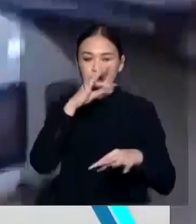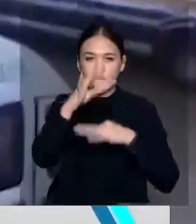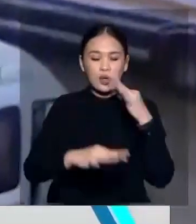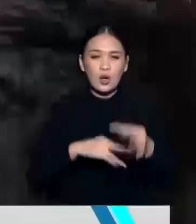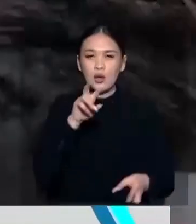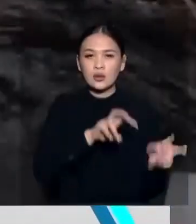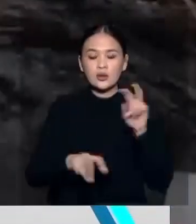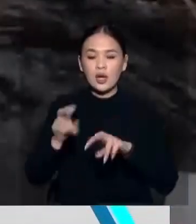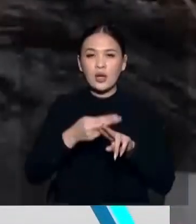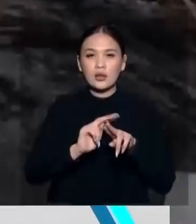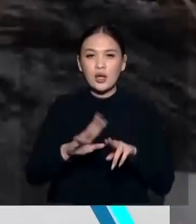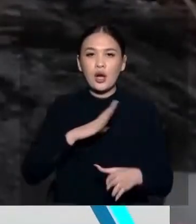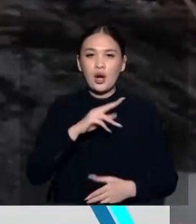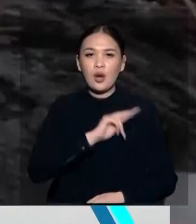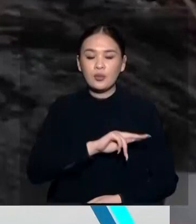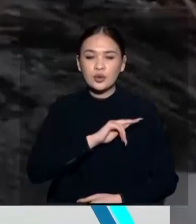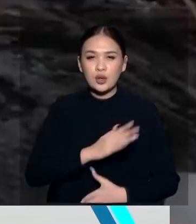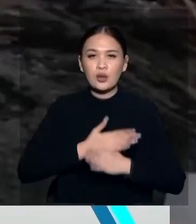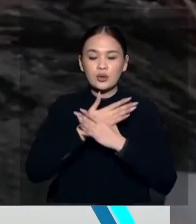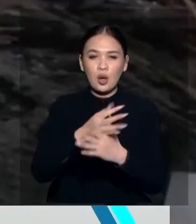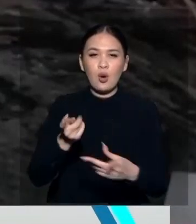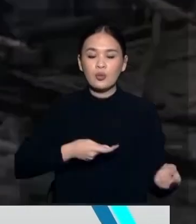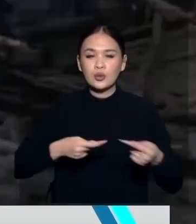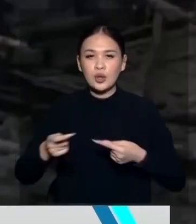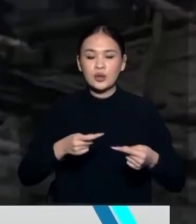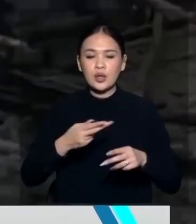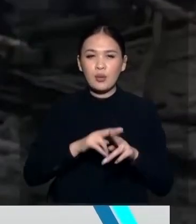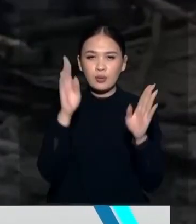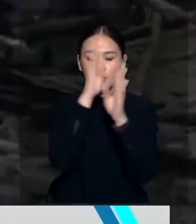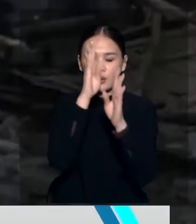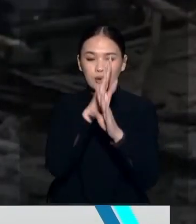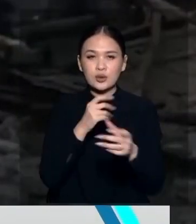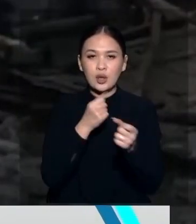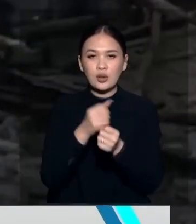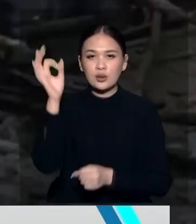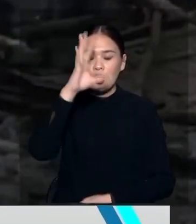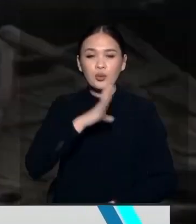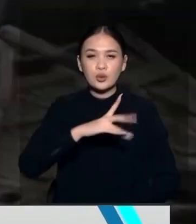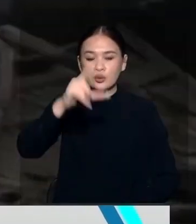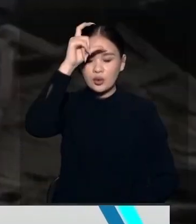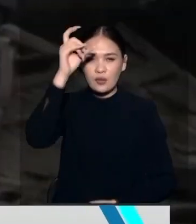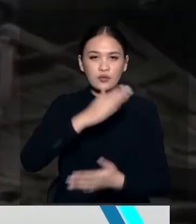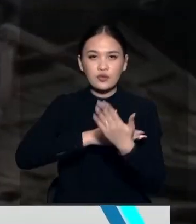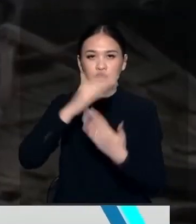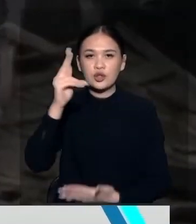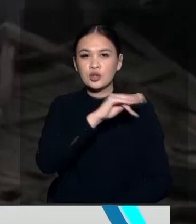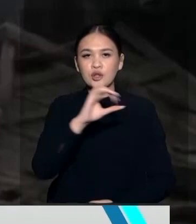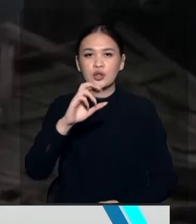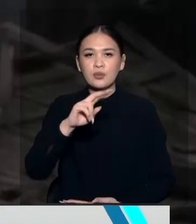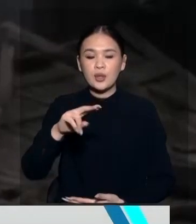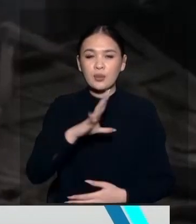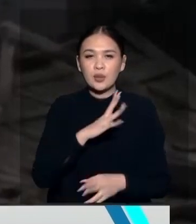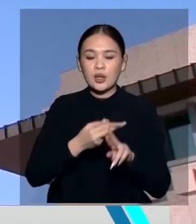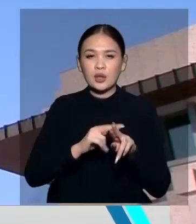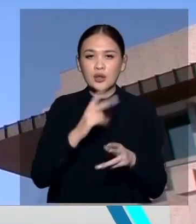работу координирует турецкий президиум по управлению стихийными бедствиями в Турции объявлен высший уровень тревоги чтобы узнать